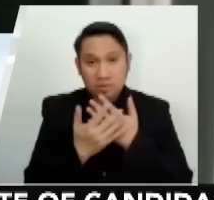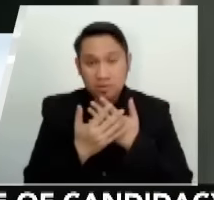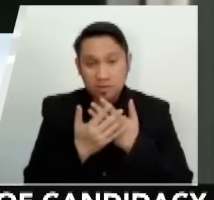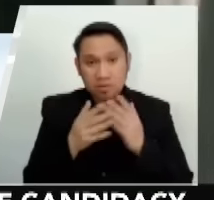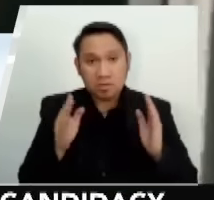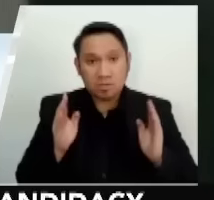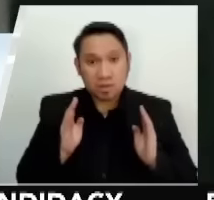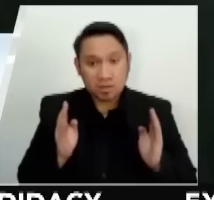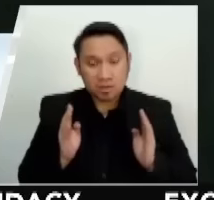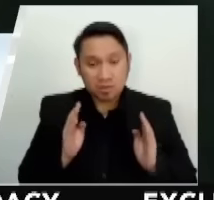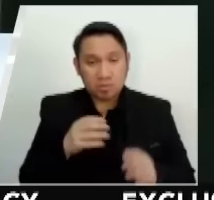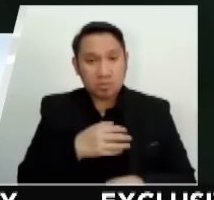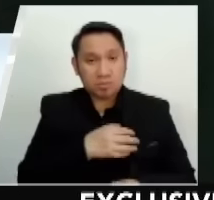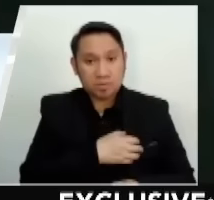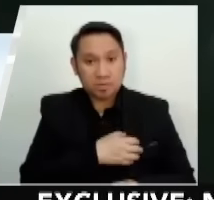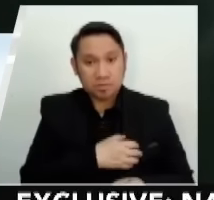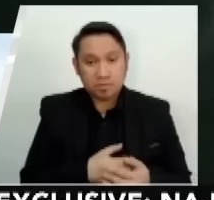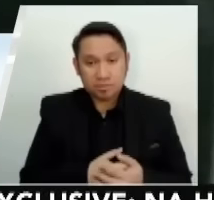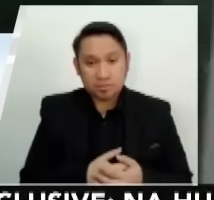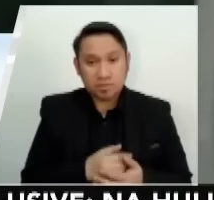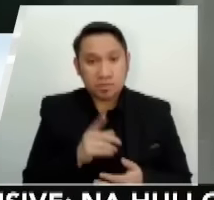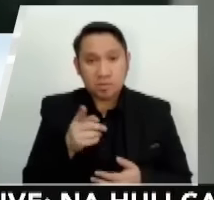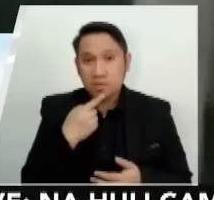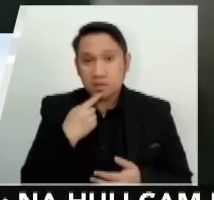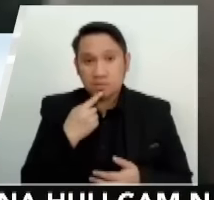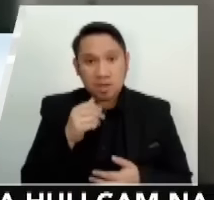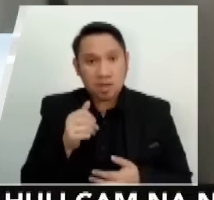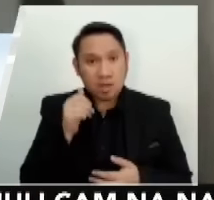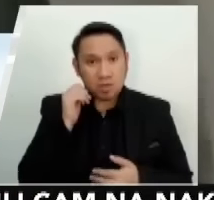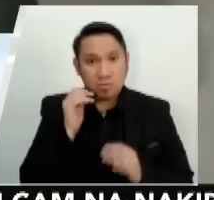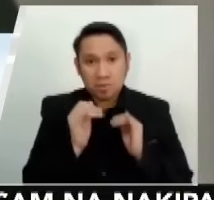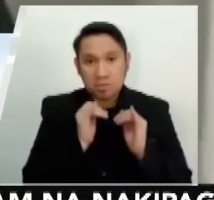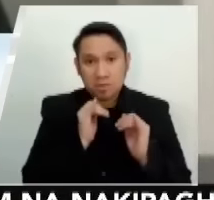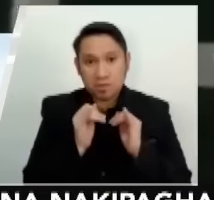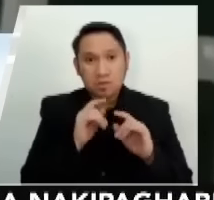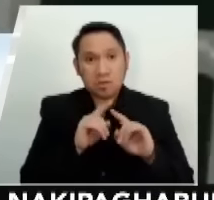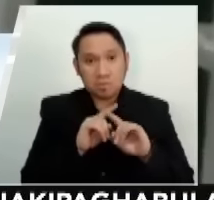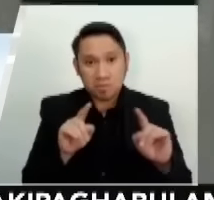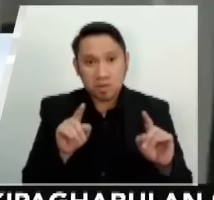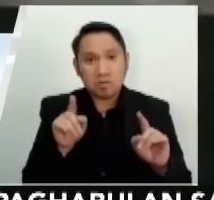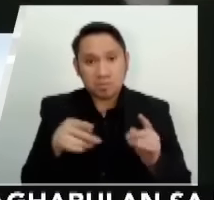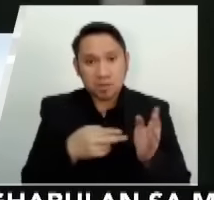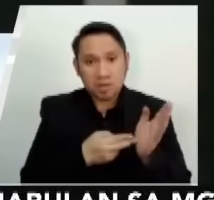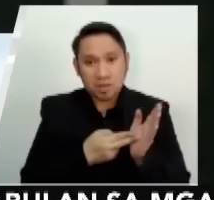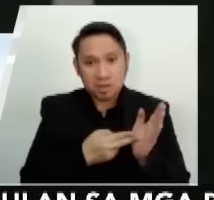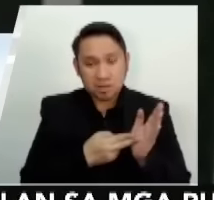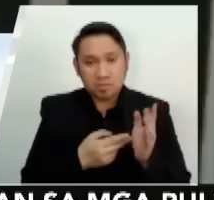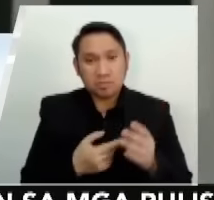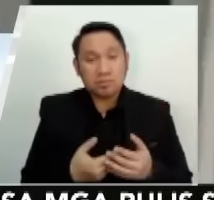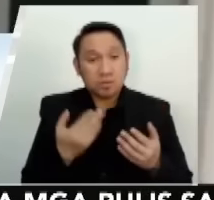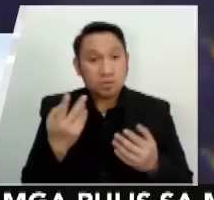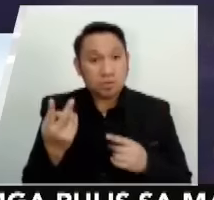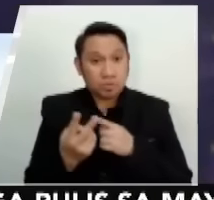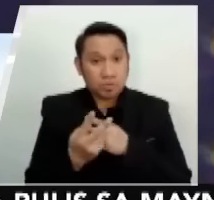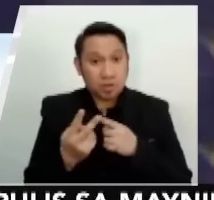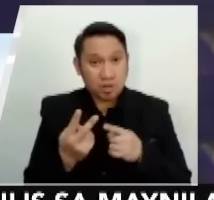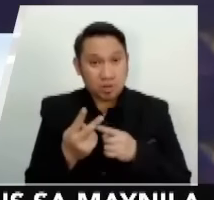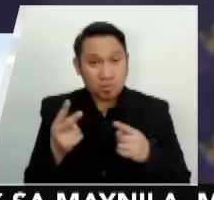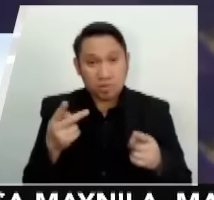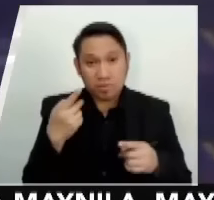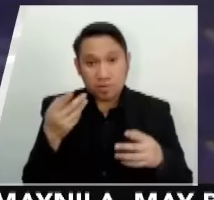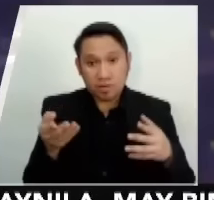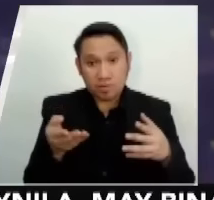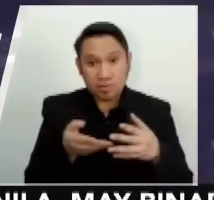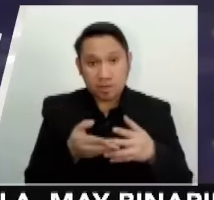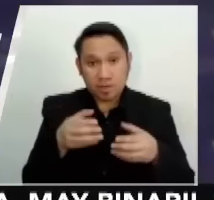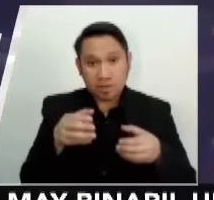Office Station 9. Tumanggi silang humarap sa kamera, pero aminado sa kanilang ginawa. Mahaharap ang magkapatid sa kasong murder.